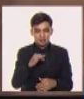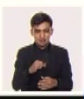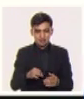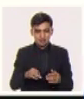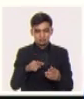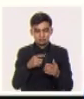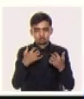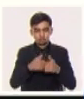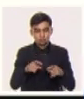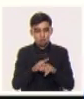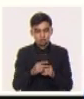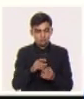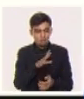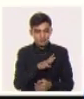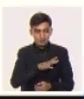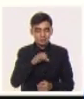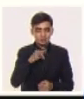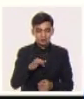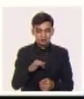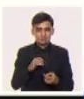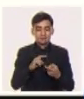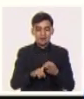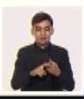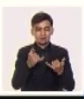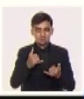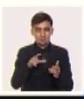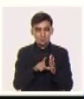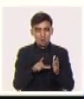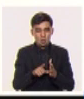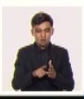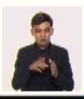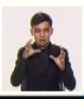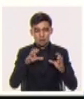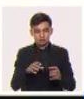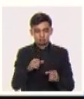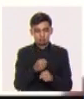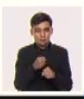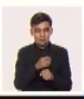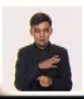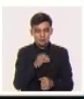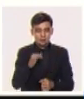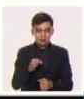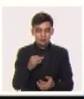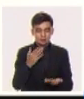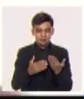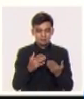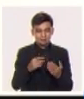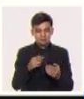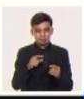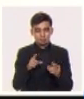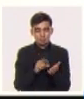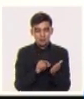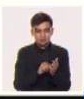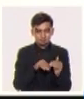вычеты. И, соответственно, это так налоговым законодательством сделано, чтобы, возможно, и стимулировать